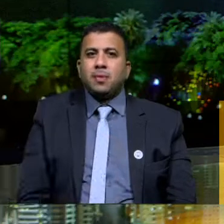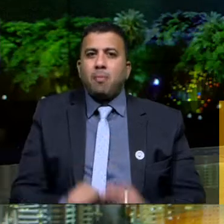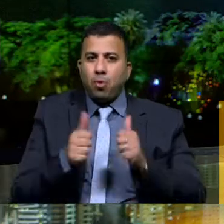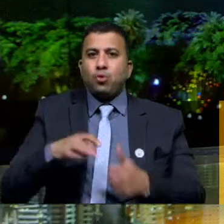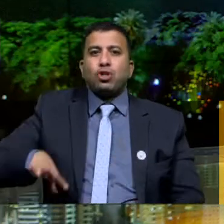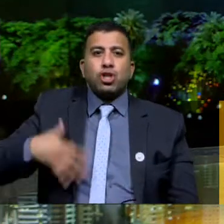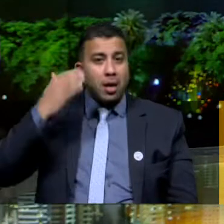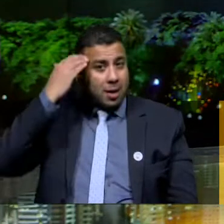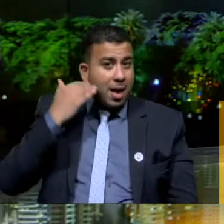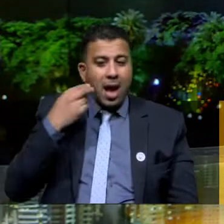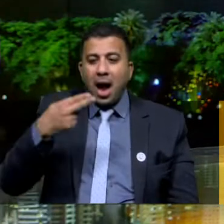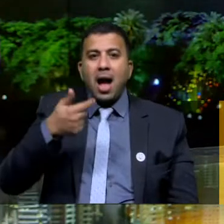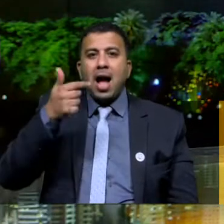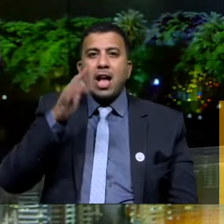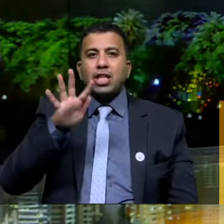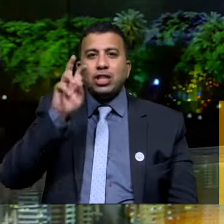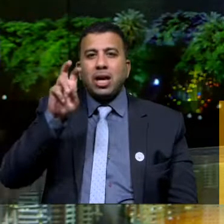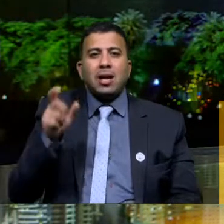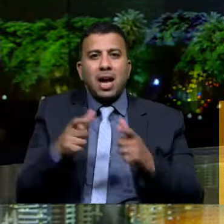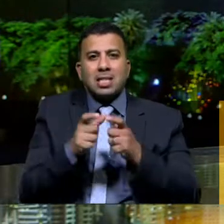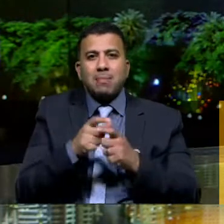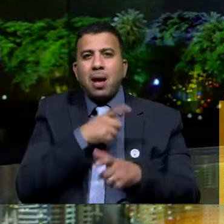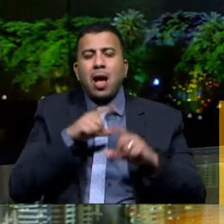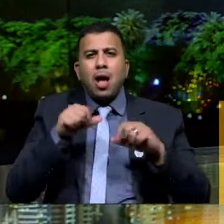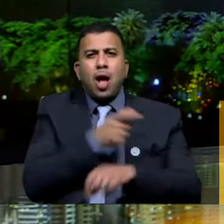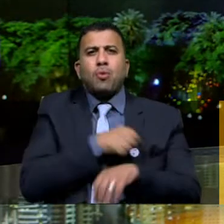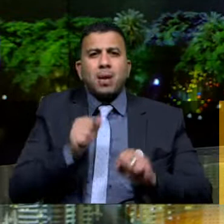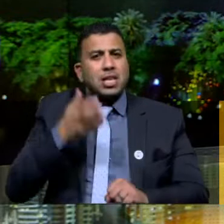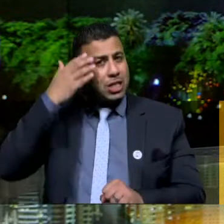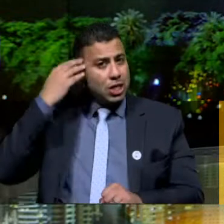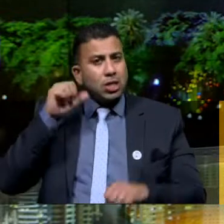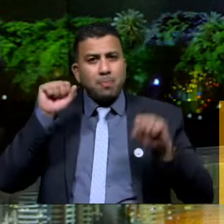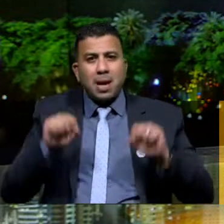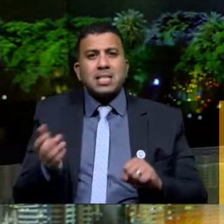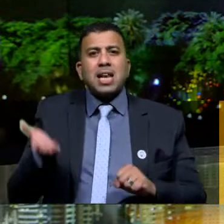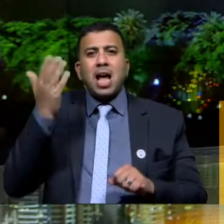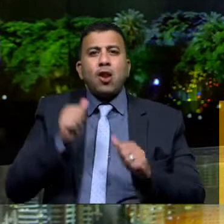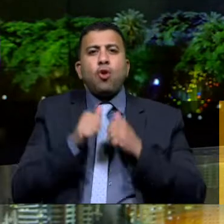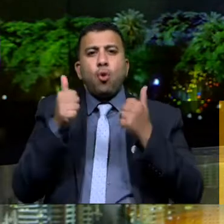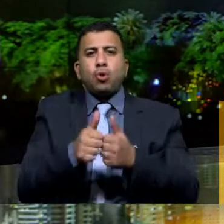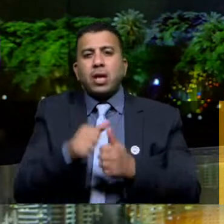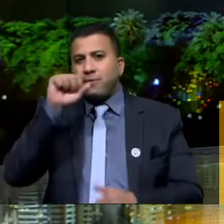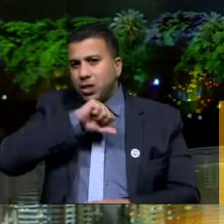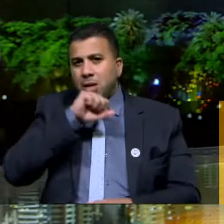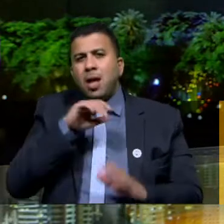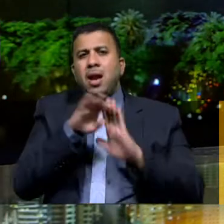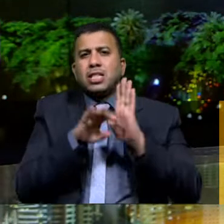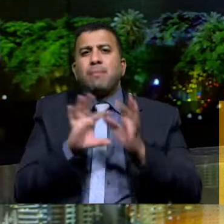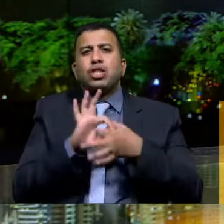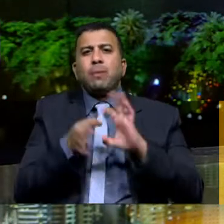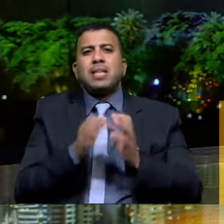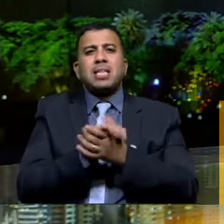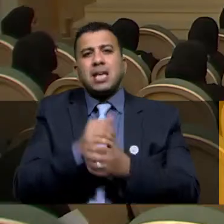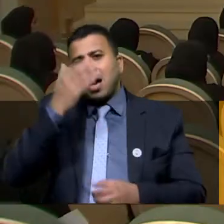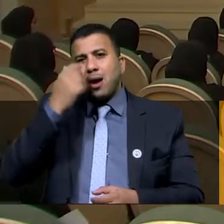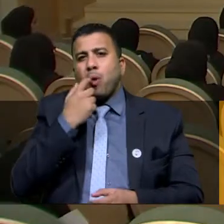بحضور الشيخة عائشة بنت محمد القاسمي عضو اللجنة الاستشارية لشؤون المجلس الأعلى لشؤون الأسرة في الشارقة. نظمت